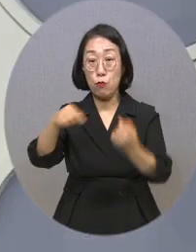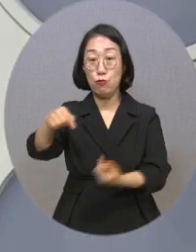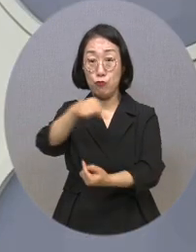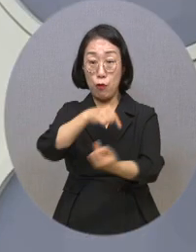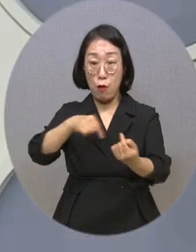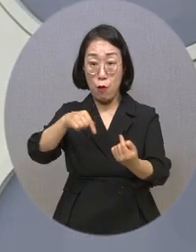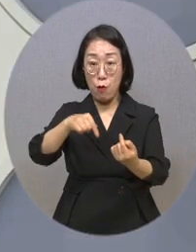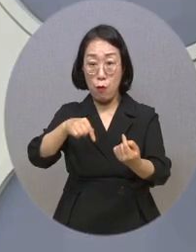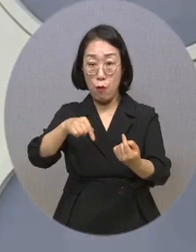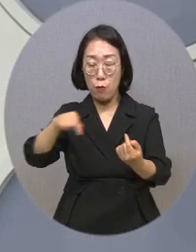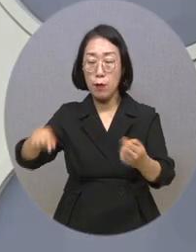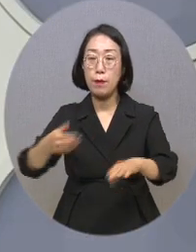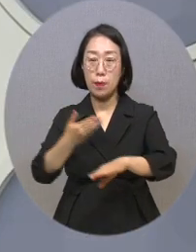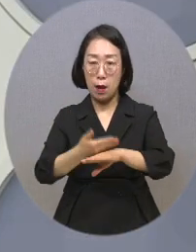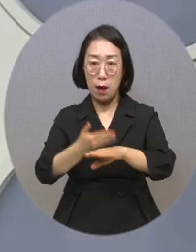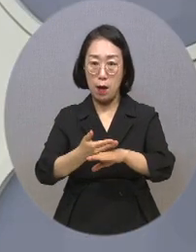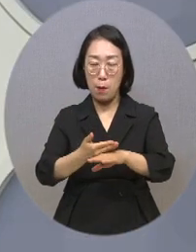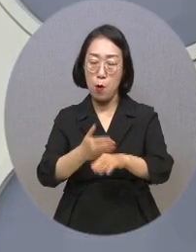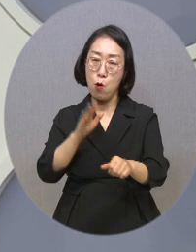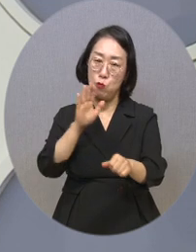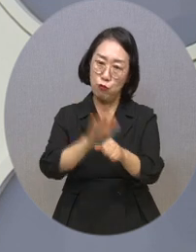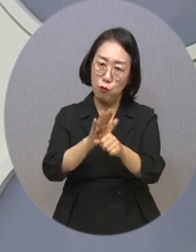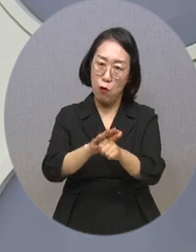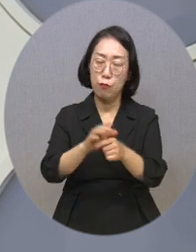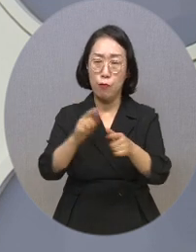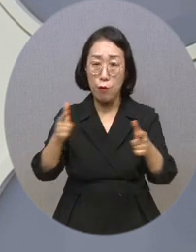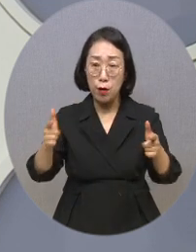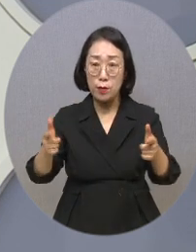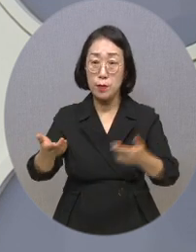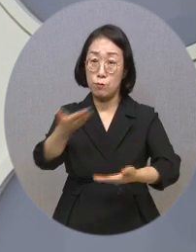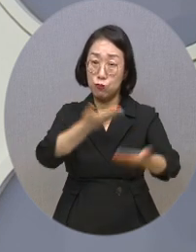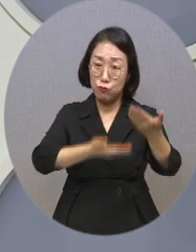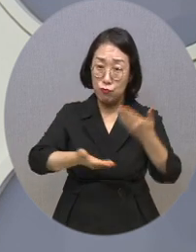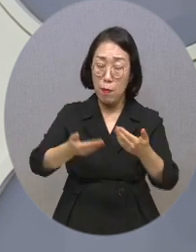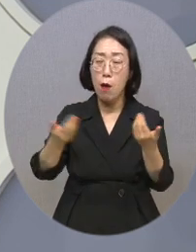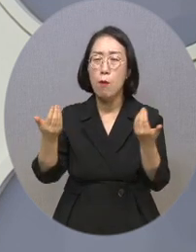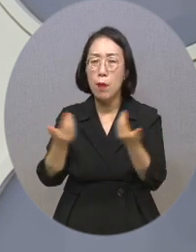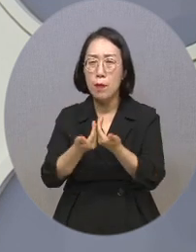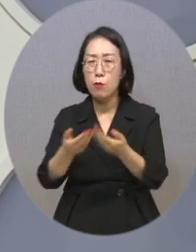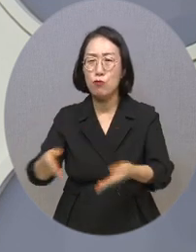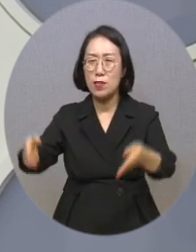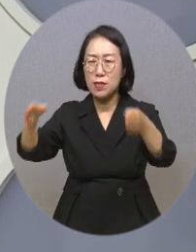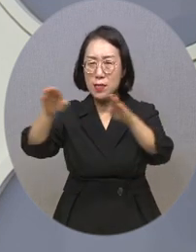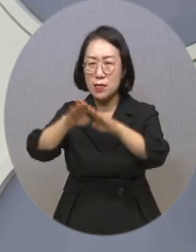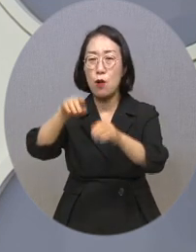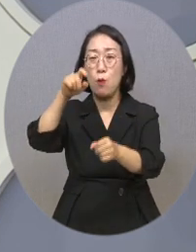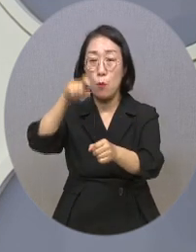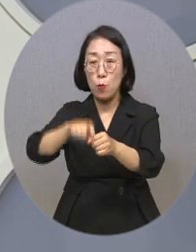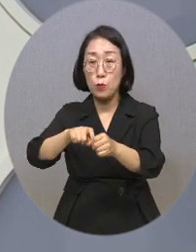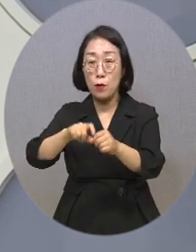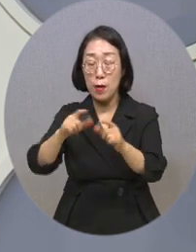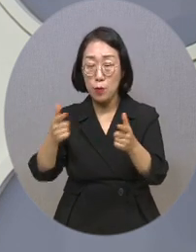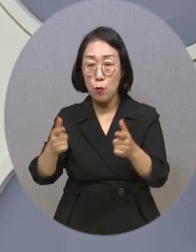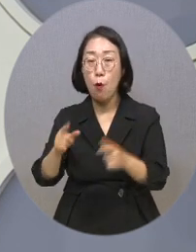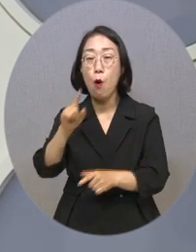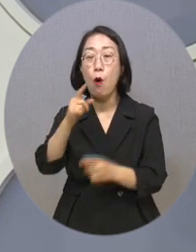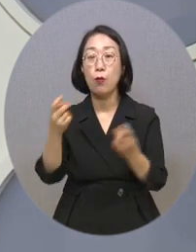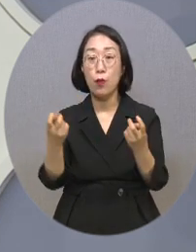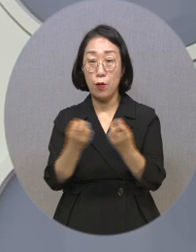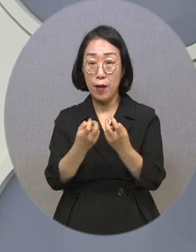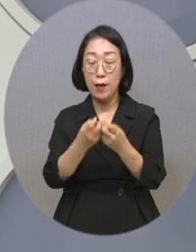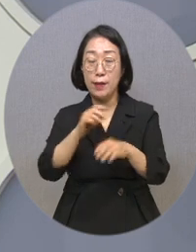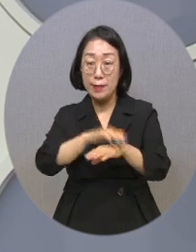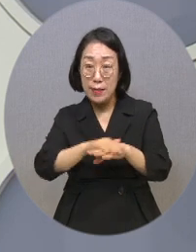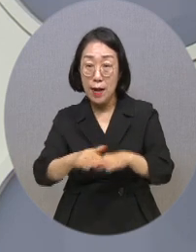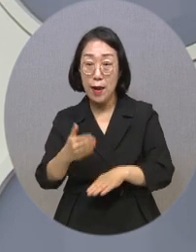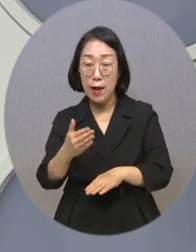이제 많이 이제 도움을 받을 수가 있는데 저희는 그냥 시설을 하는 게 목적이 아니라 시설을 어떻게 저기 잘